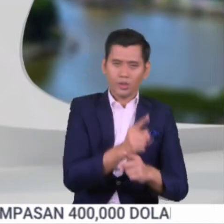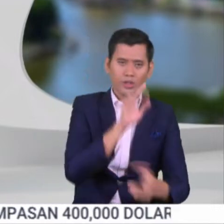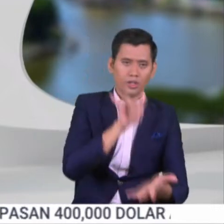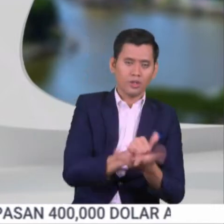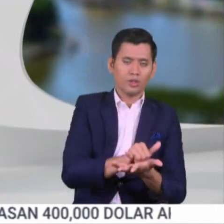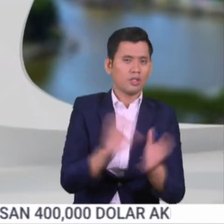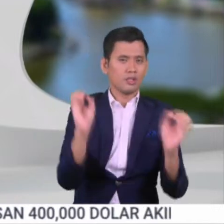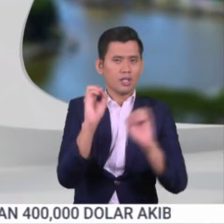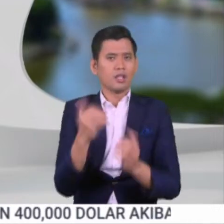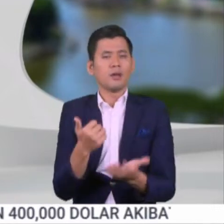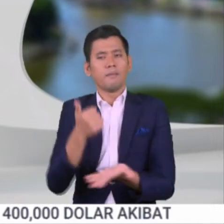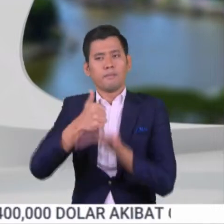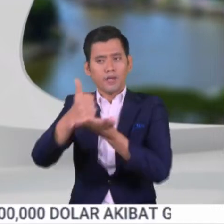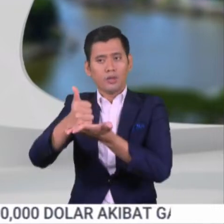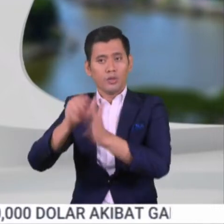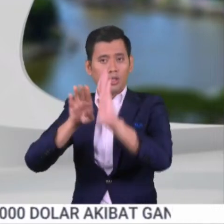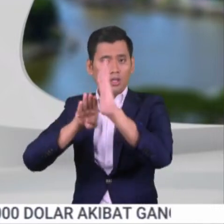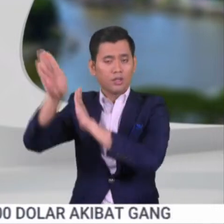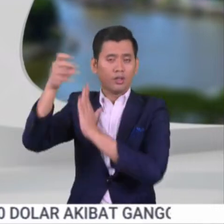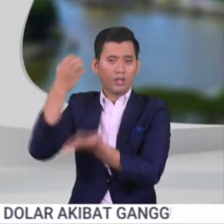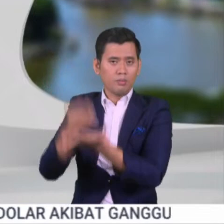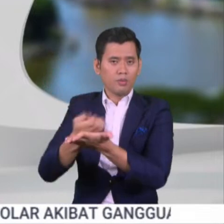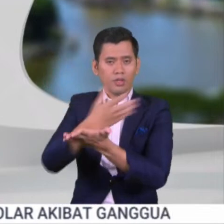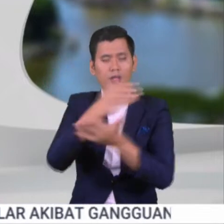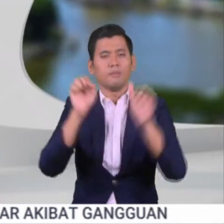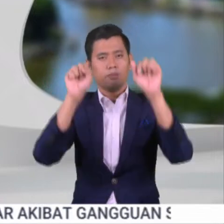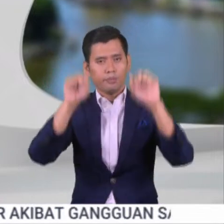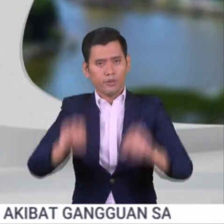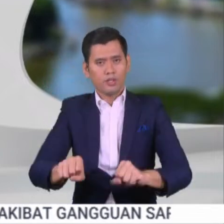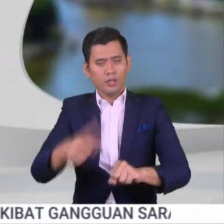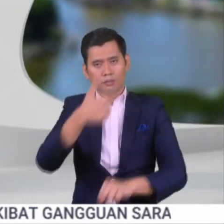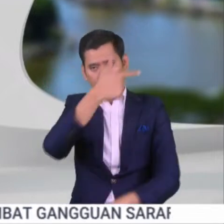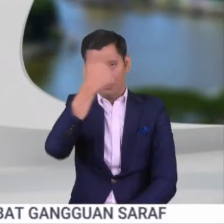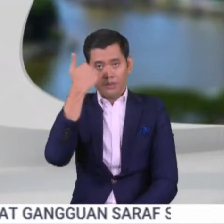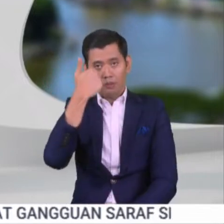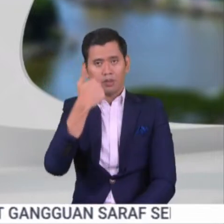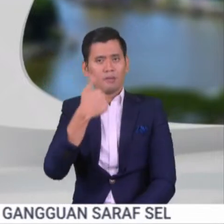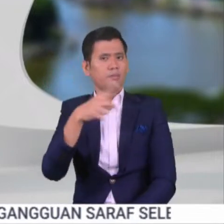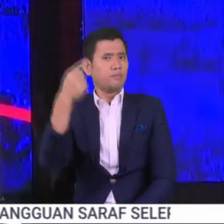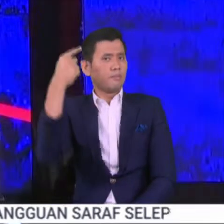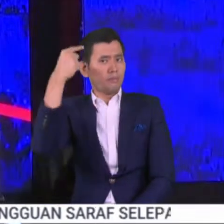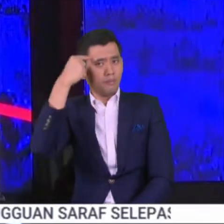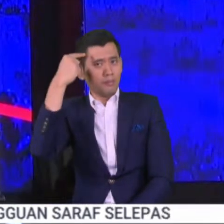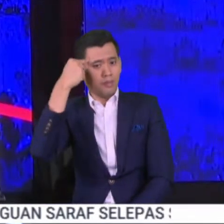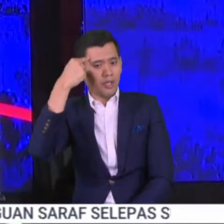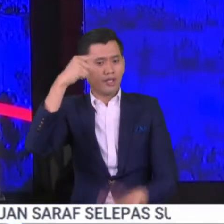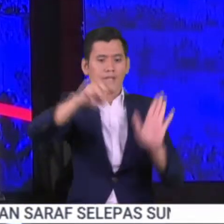akan membantu pertumbuhan ekonomi tetapi hanya mencipta persepsi negatif.